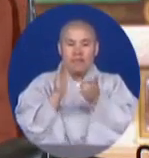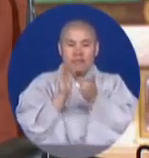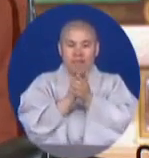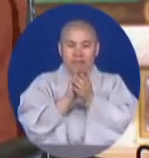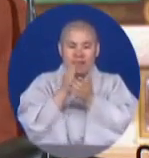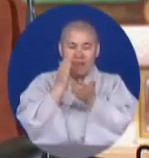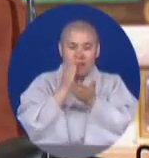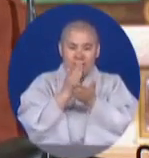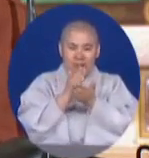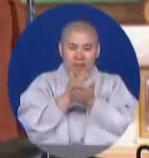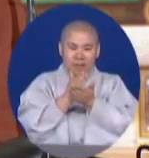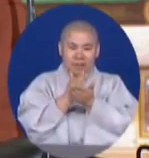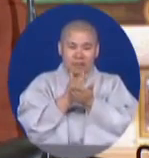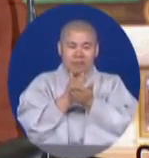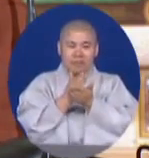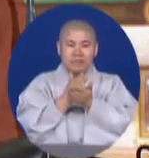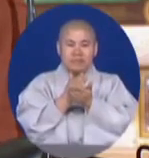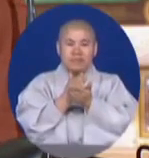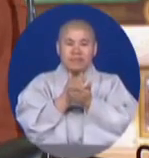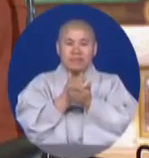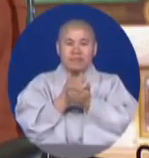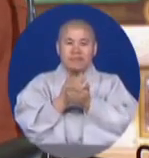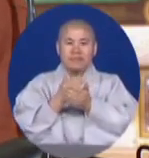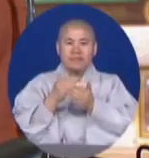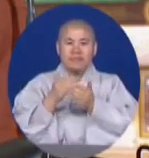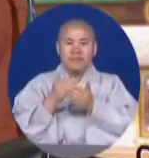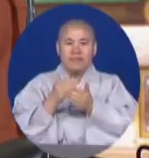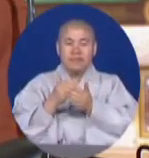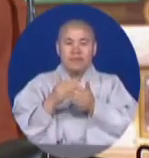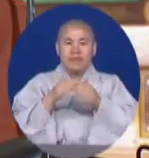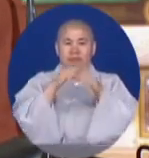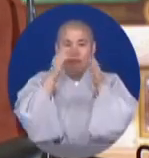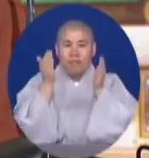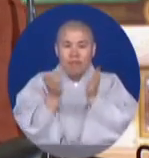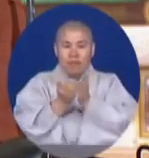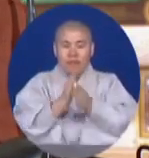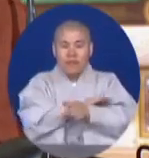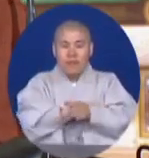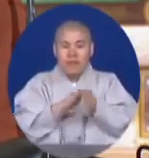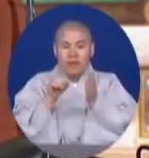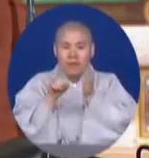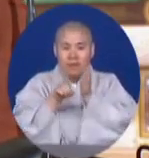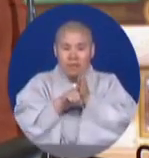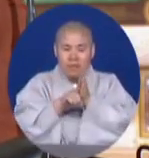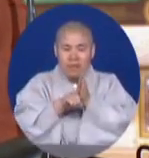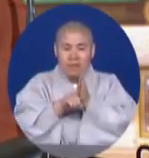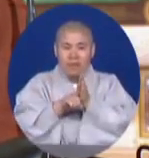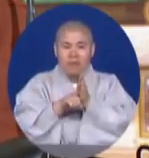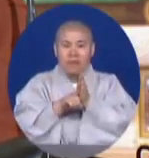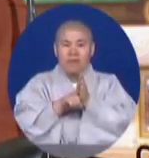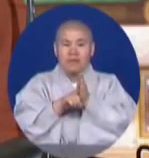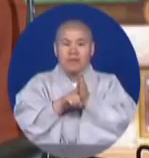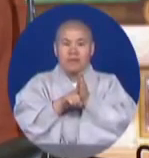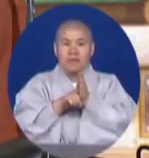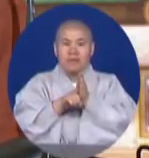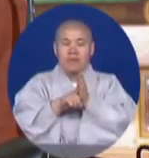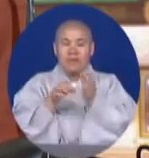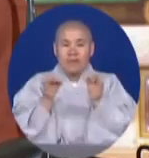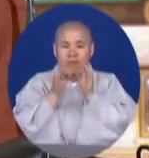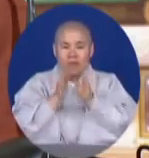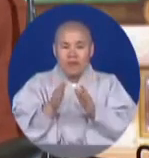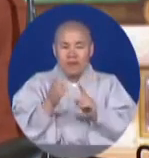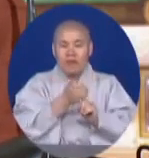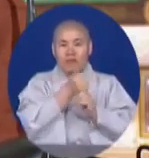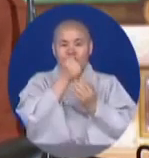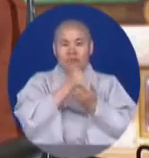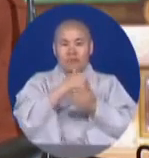박수만 치지 마시고 그걸 딱 믿어서 그렇게 찰나 성불을